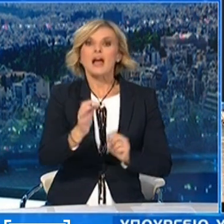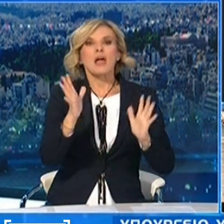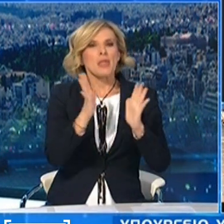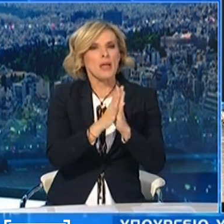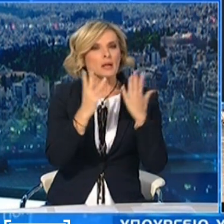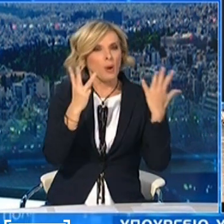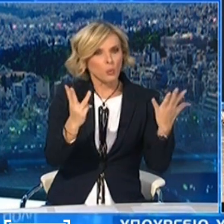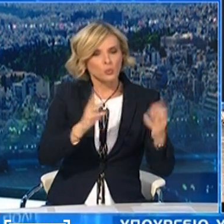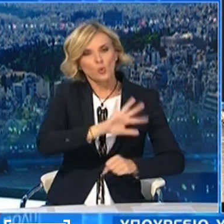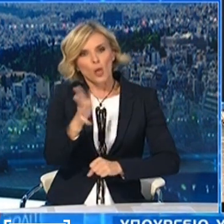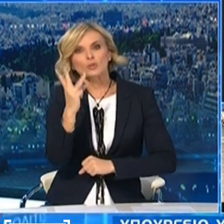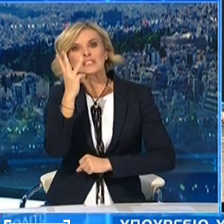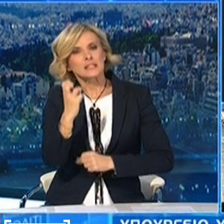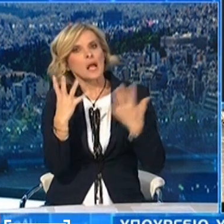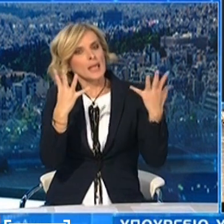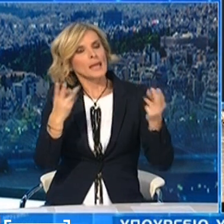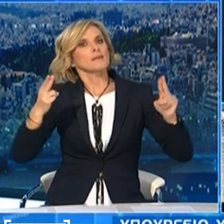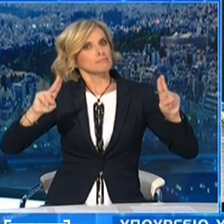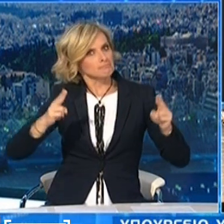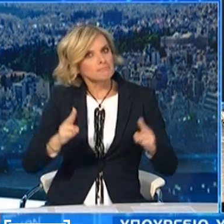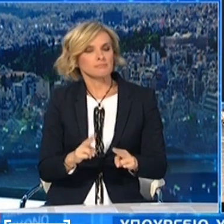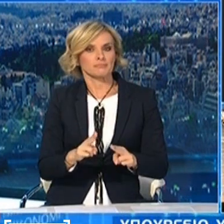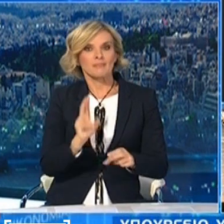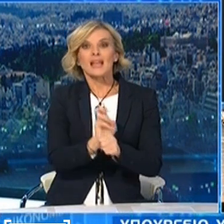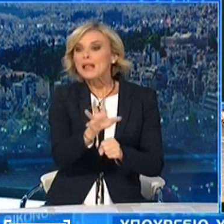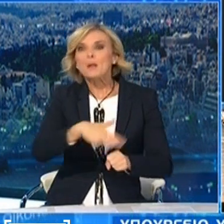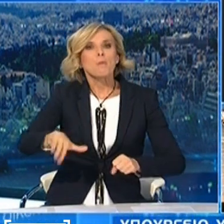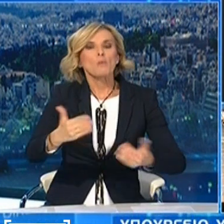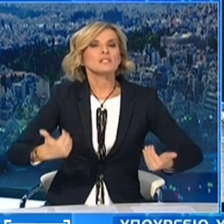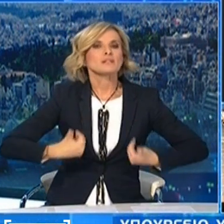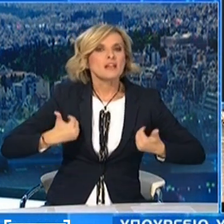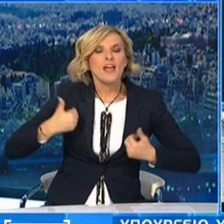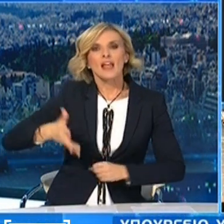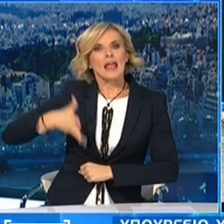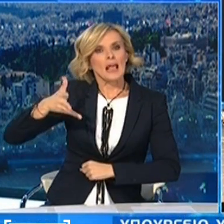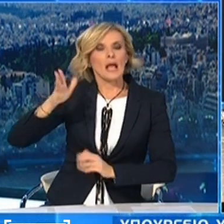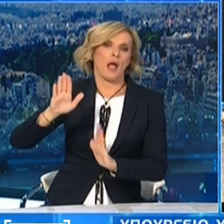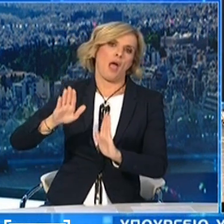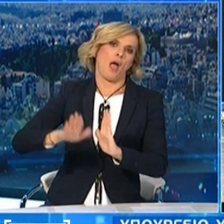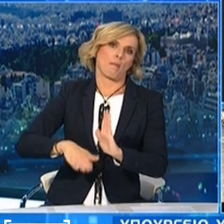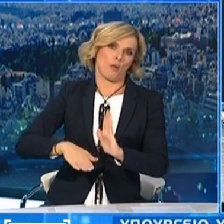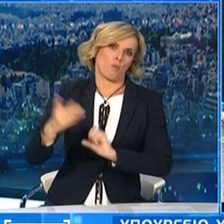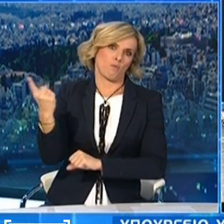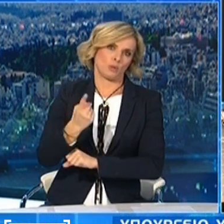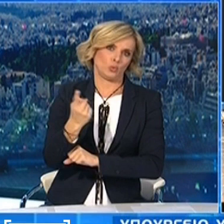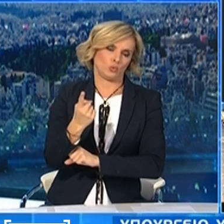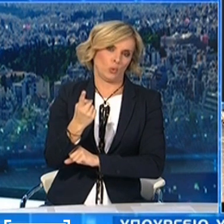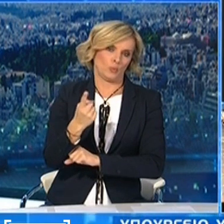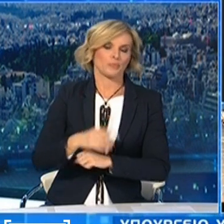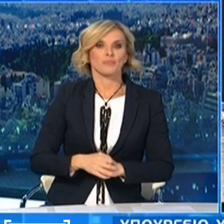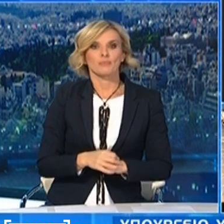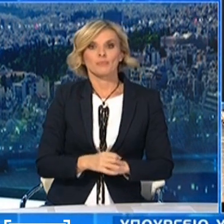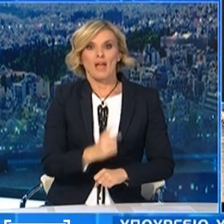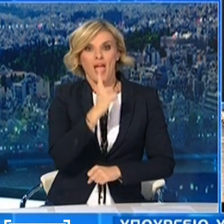39. Οι υπόλοιπες ηλικιακές ομάδες εξακολουθούν να κατέχουν σχετικά χαμηλά επίπεδα, με την ηλικιακή ομάδα των 1